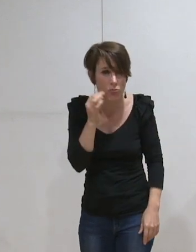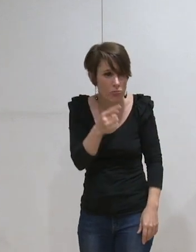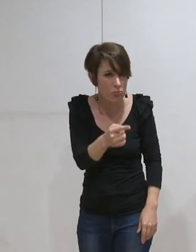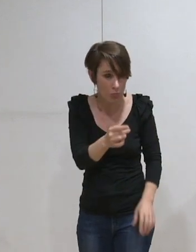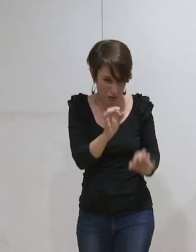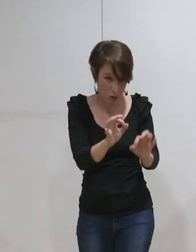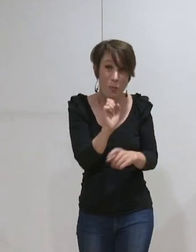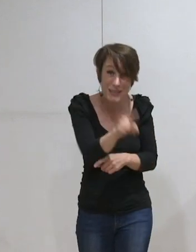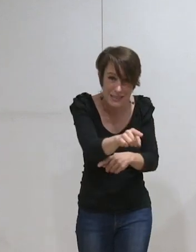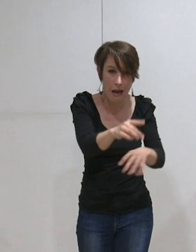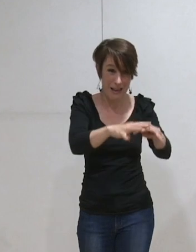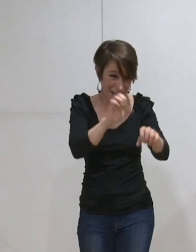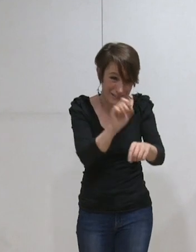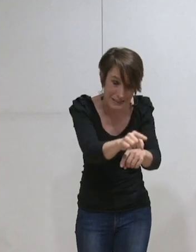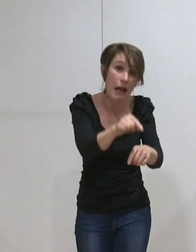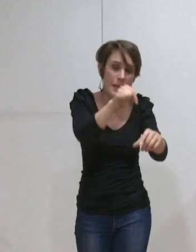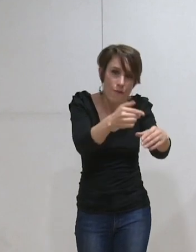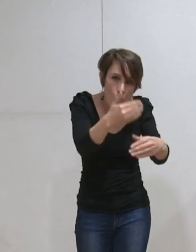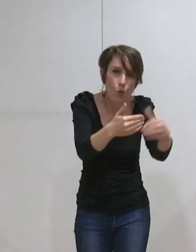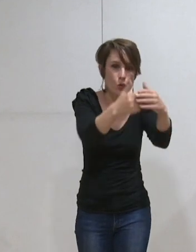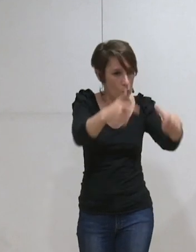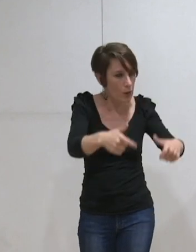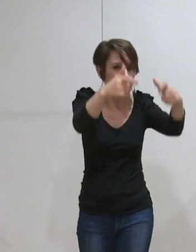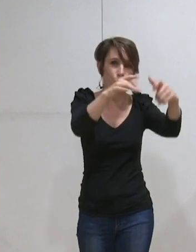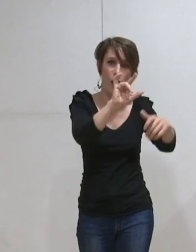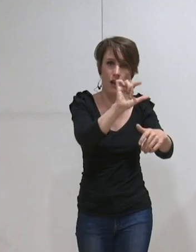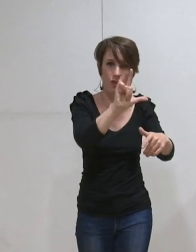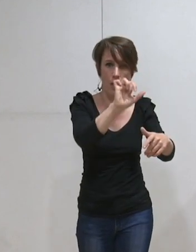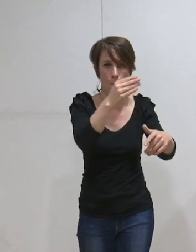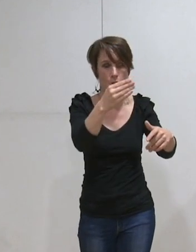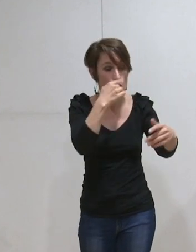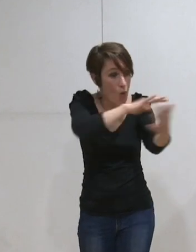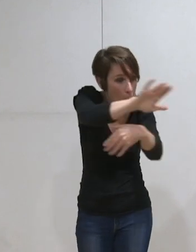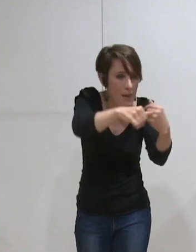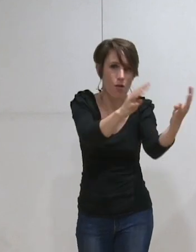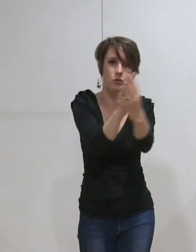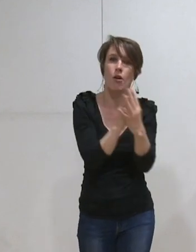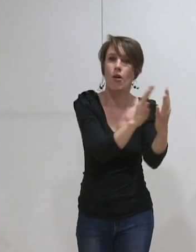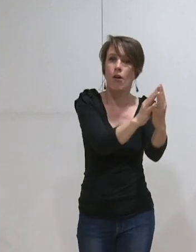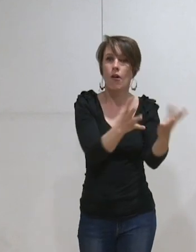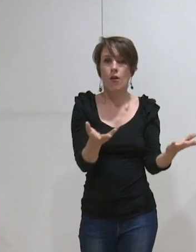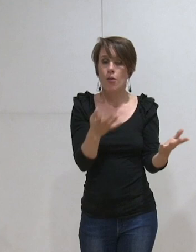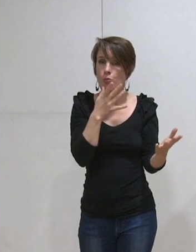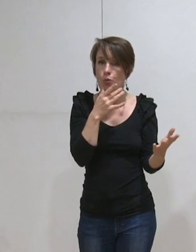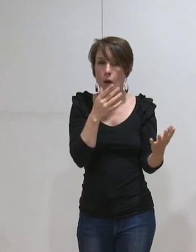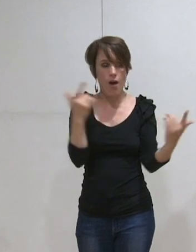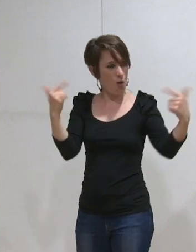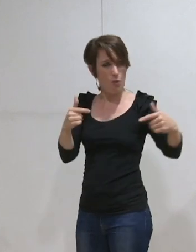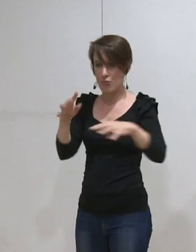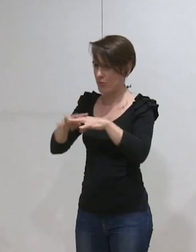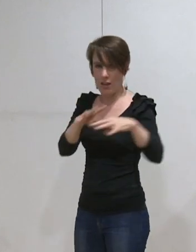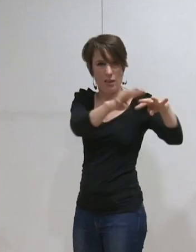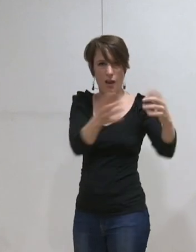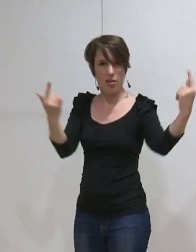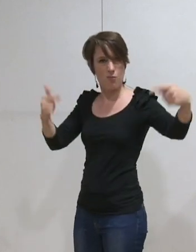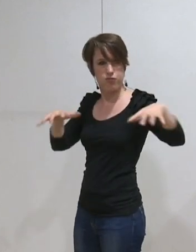milliers d'habitants qu'il faut construire de la mixité de l'offre de logement je n'irai pas parler de la mixité sociale puisque on